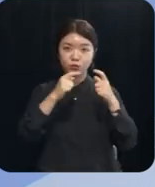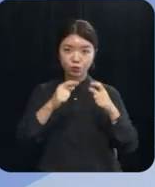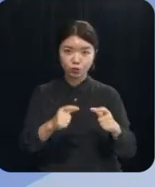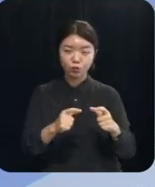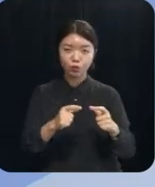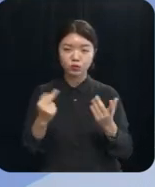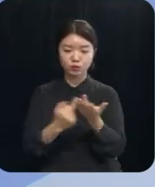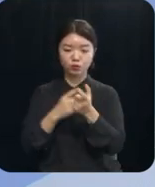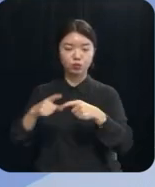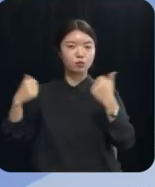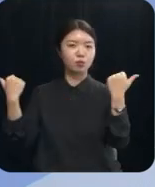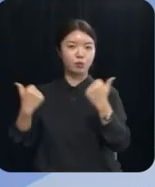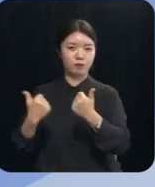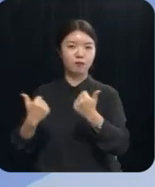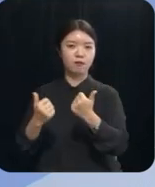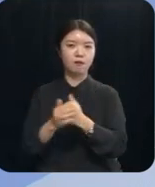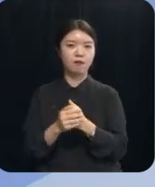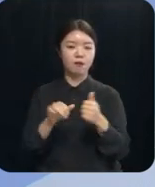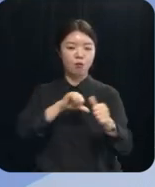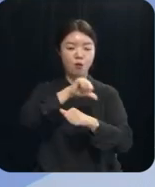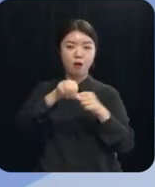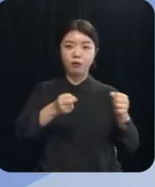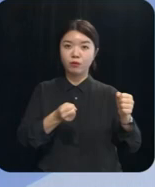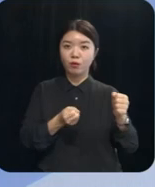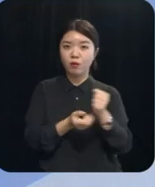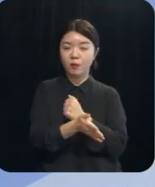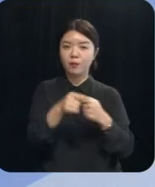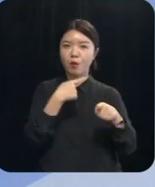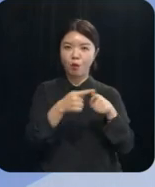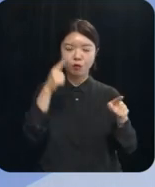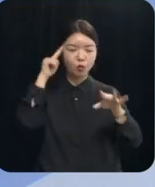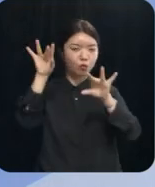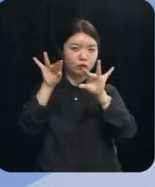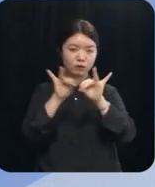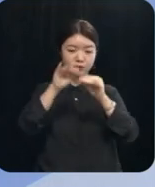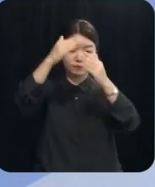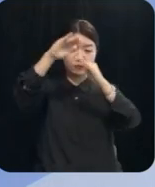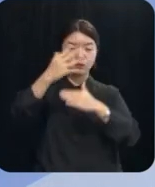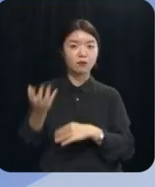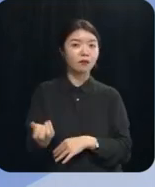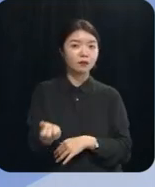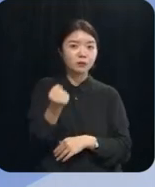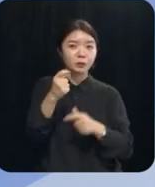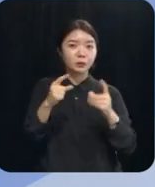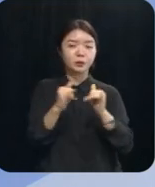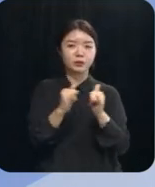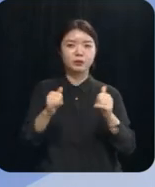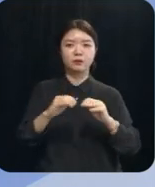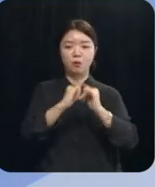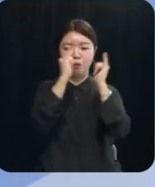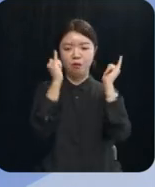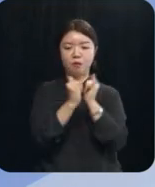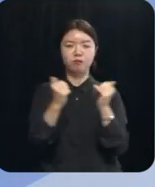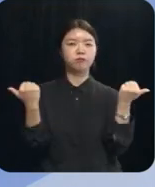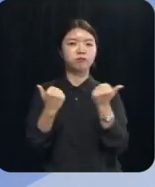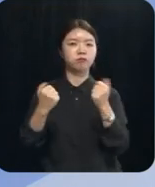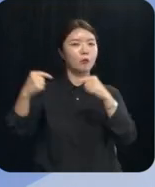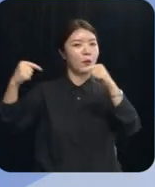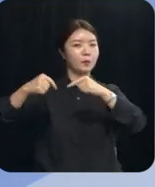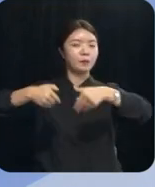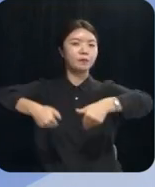제주도와 제주도의회가 환경영향평가 동의 절차를 가지고 도민사회 논의가 이루어지게 될